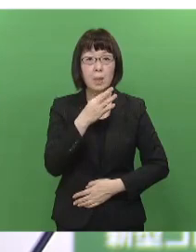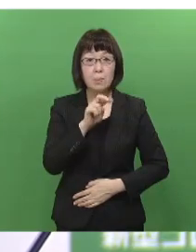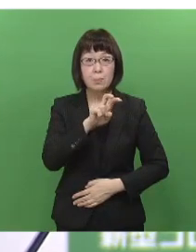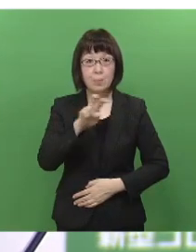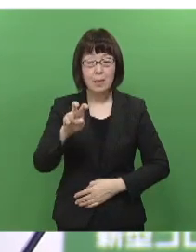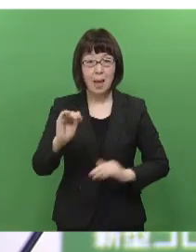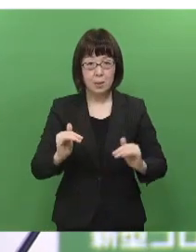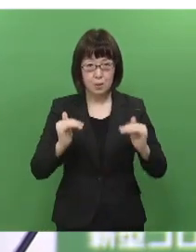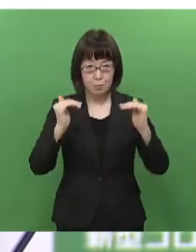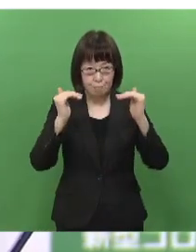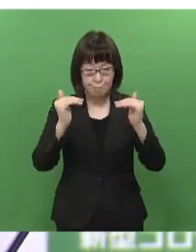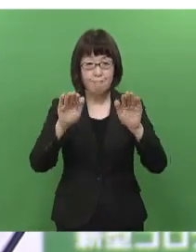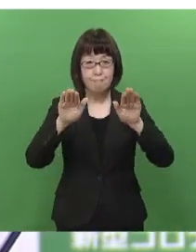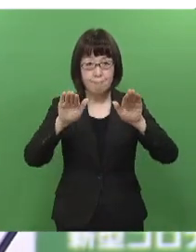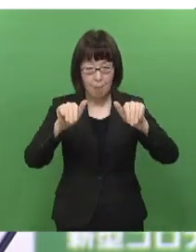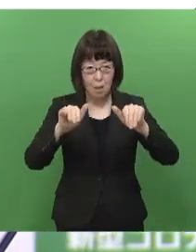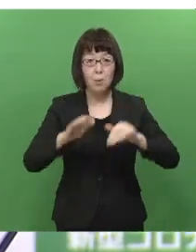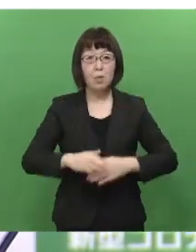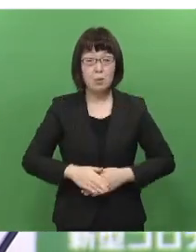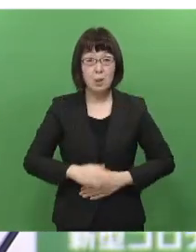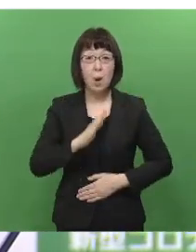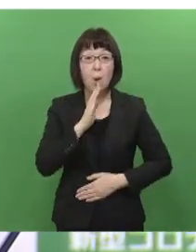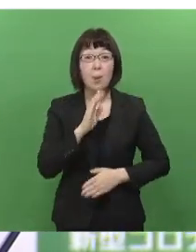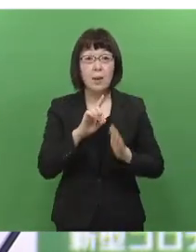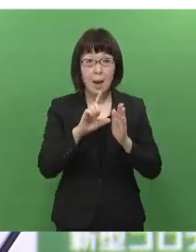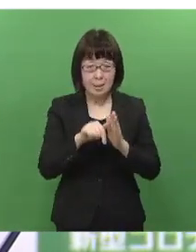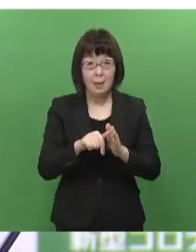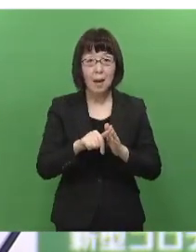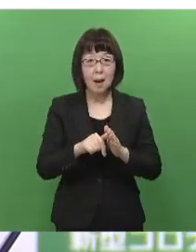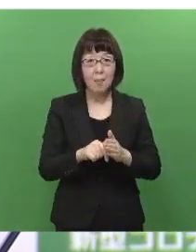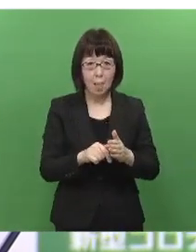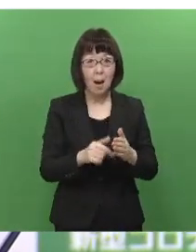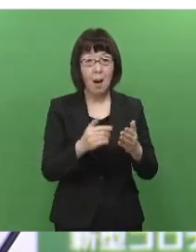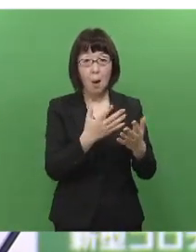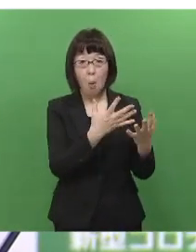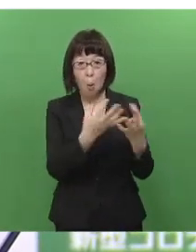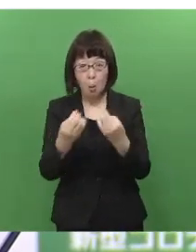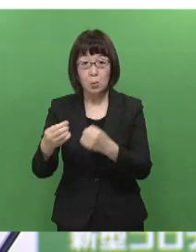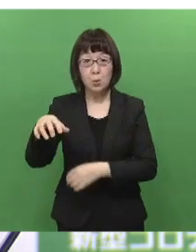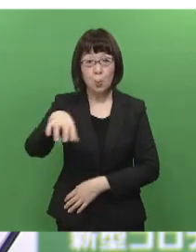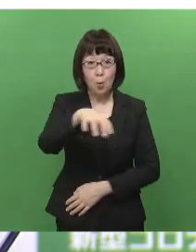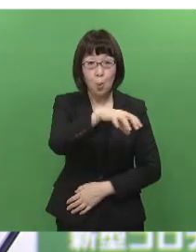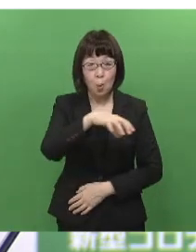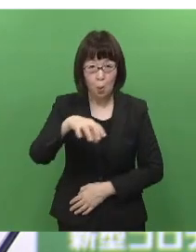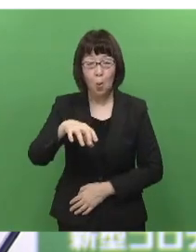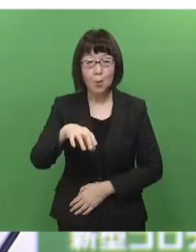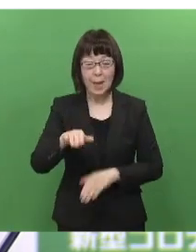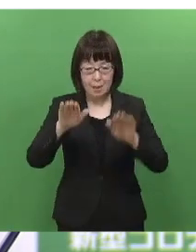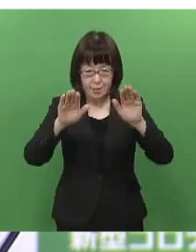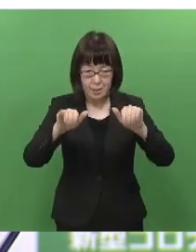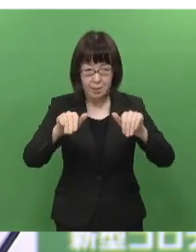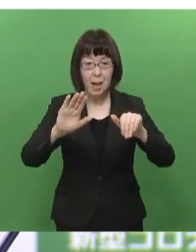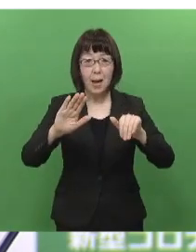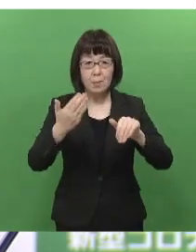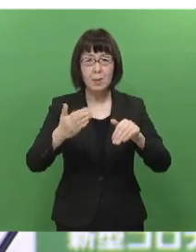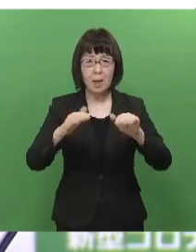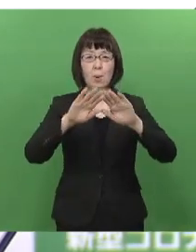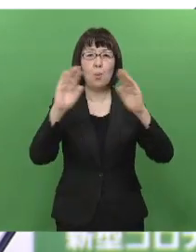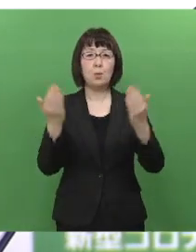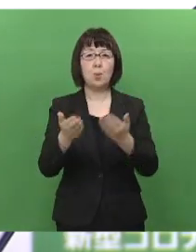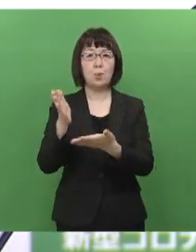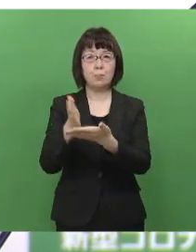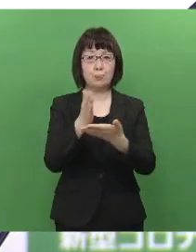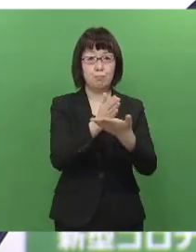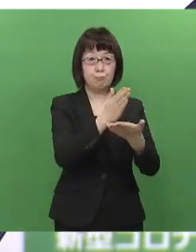本来ならば、まあ、成人式が多くの自治体で行われる予定でしたが、ほとんどの式典が中止となっています。一方